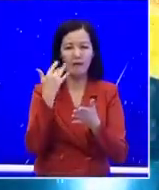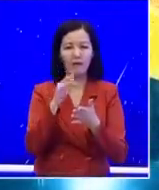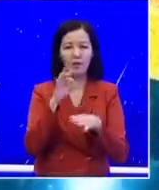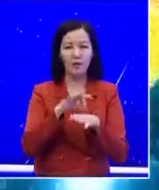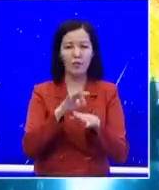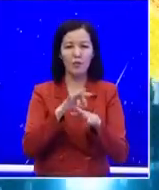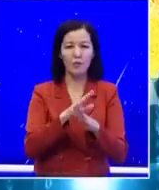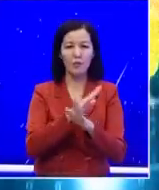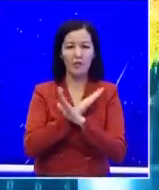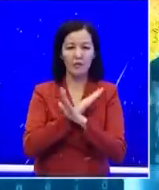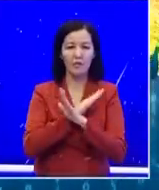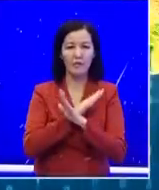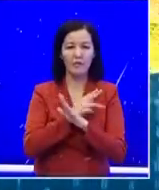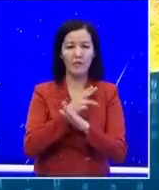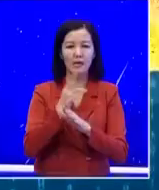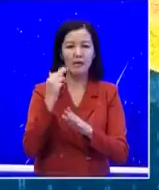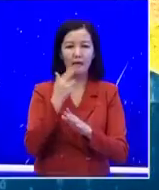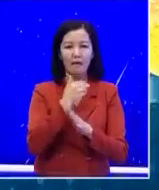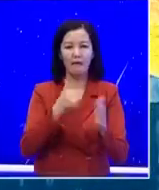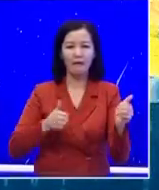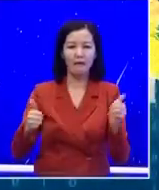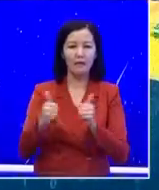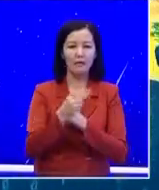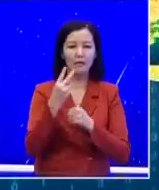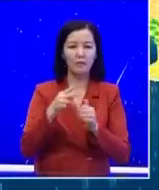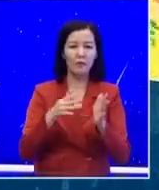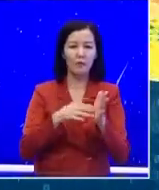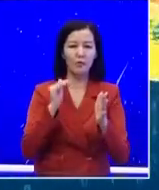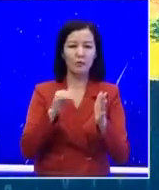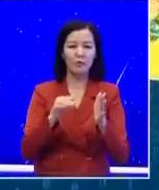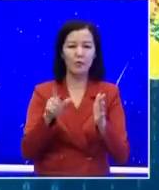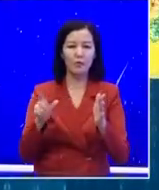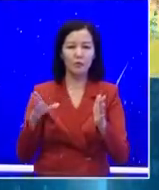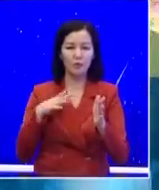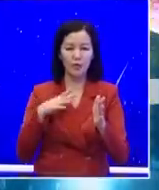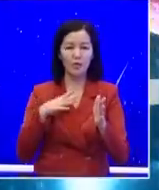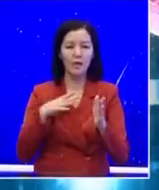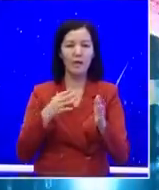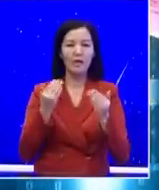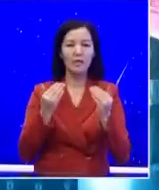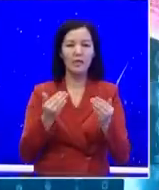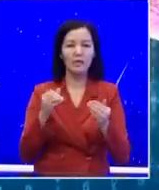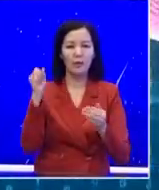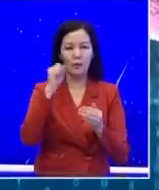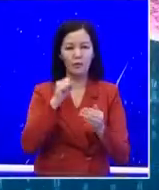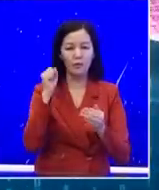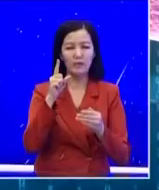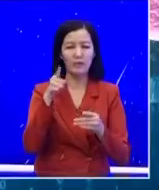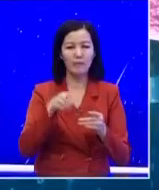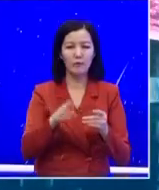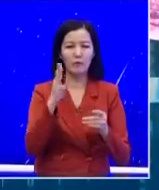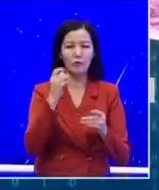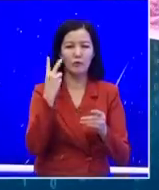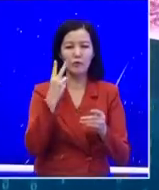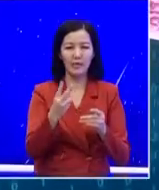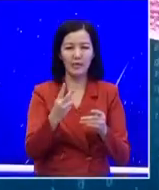ақшелі. Мұнда індеттен өлгендер саны Италиядан да асып түсті. 29 мыңға жуықтаған. Ал дертті жұқтырғандар саны көрші